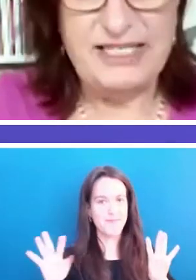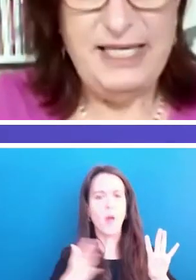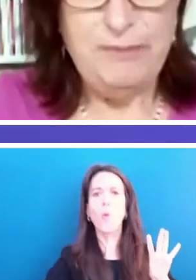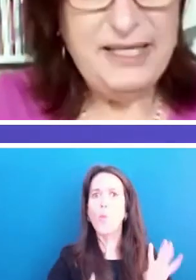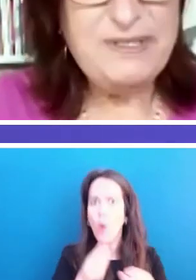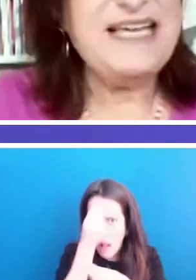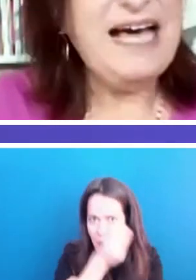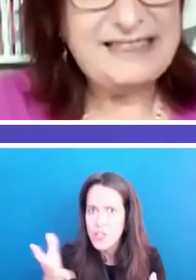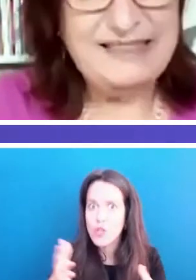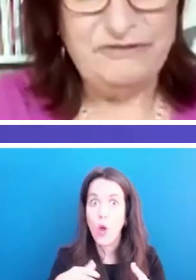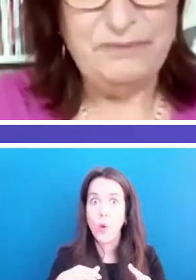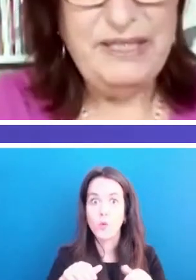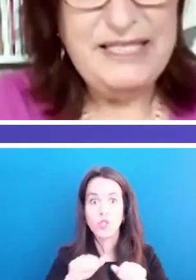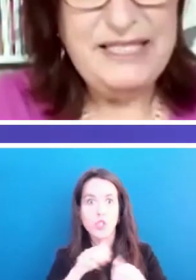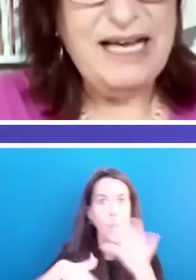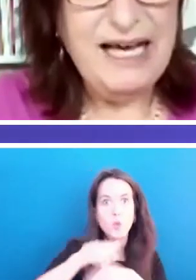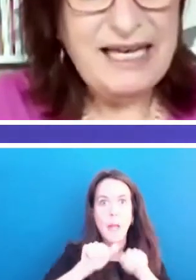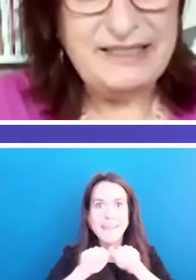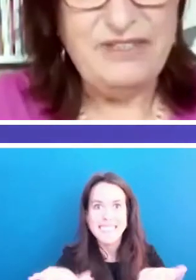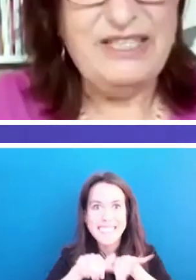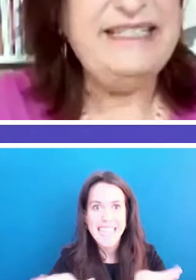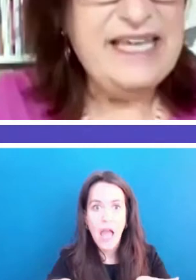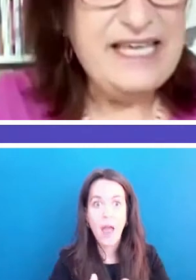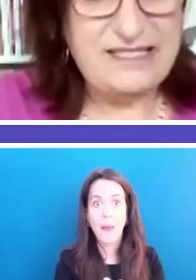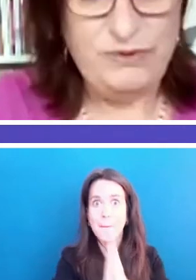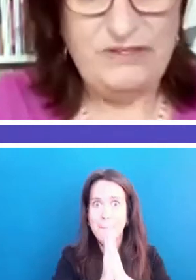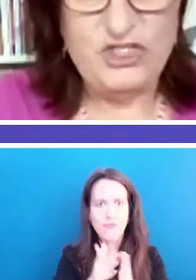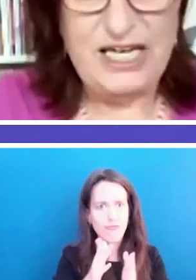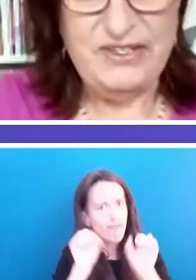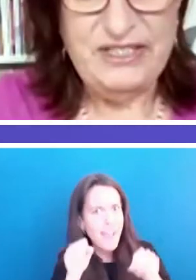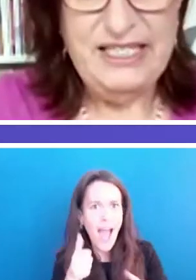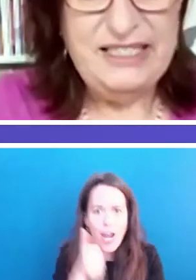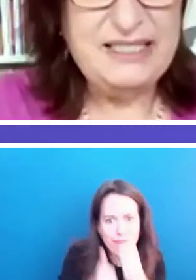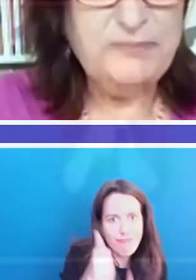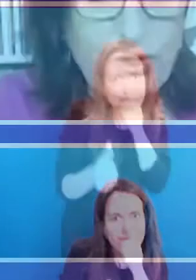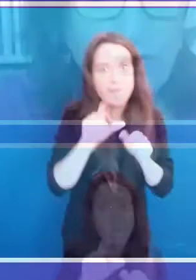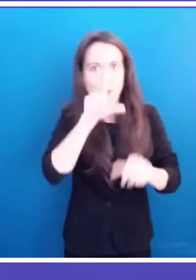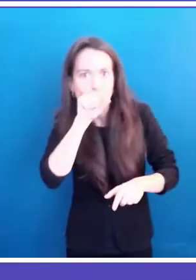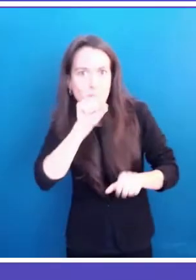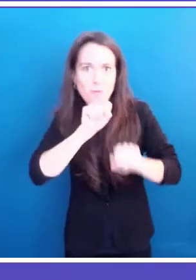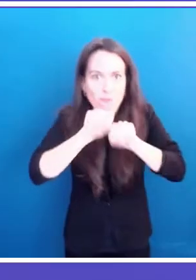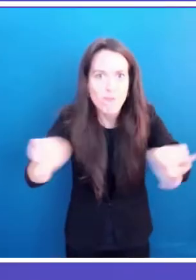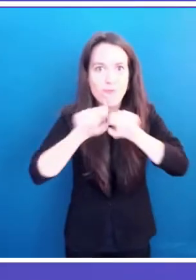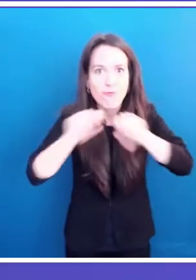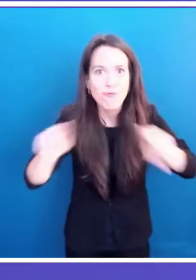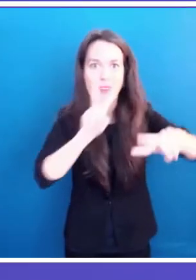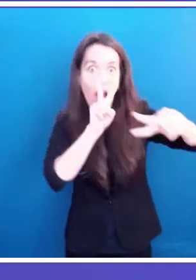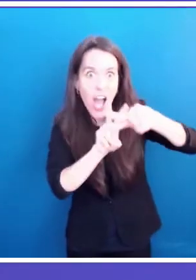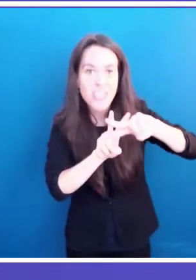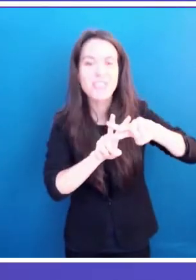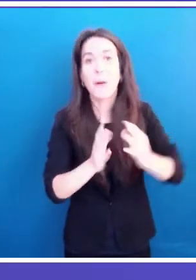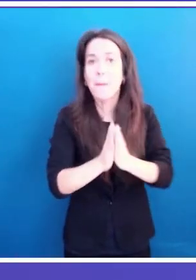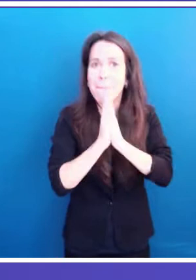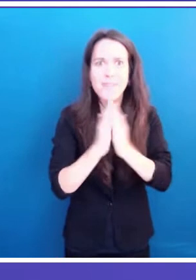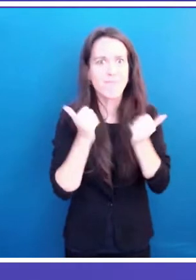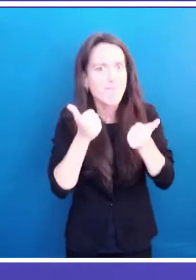الكرام أرجو منكم أن تطلعوا على وسائل التواصل الاجتماعي وكل